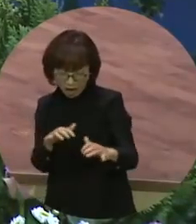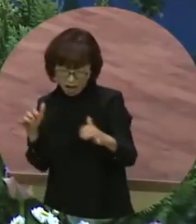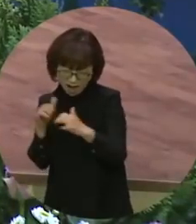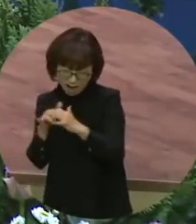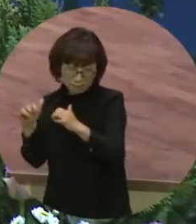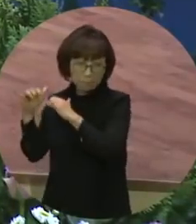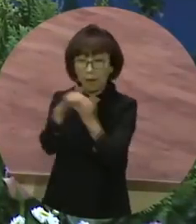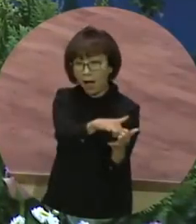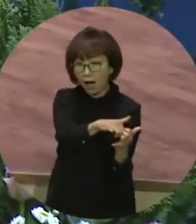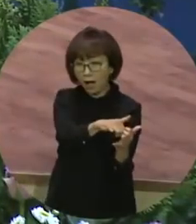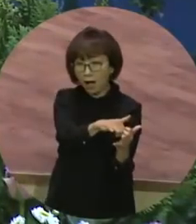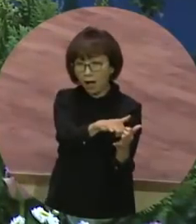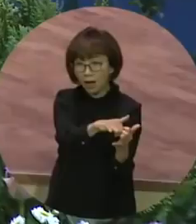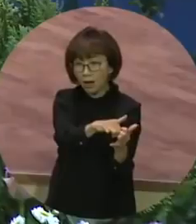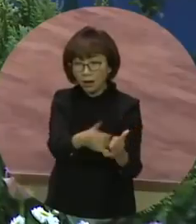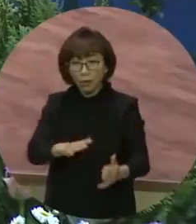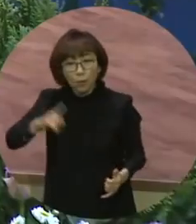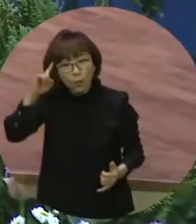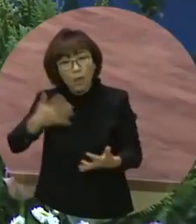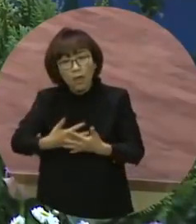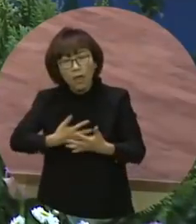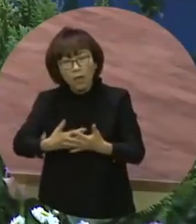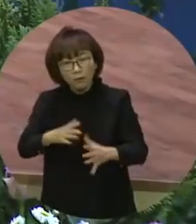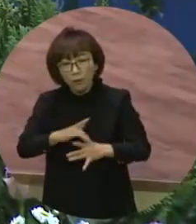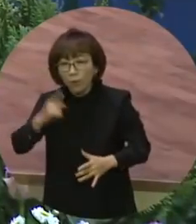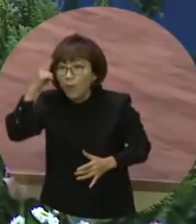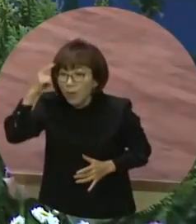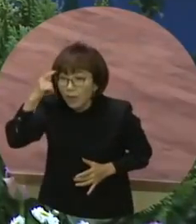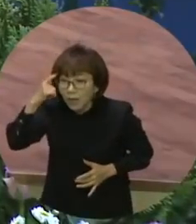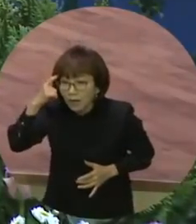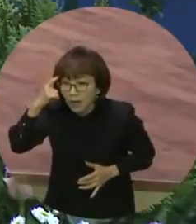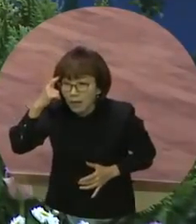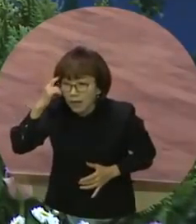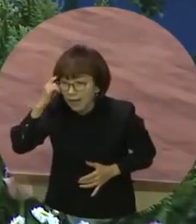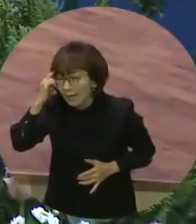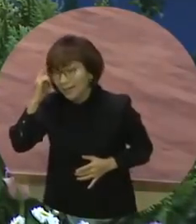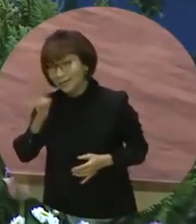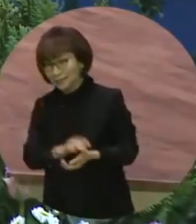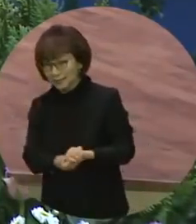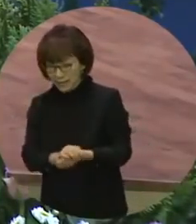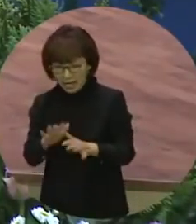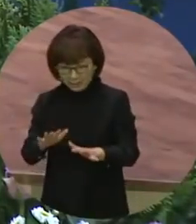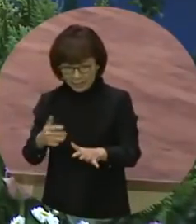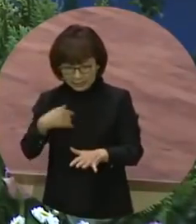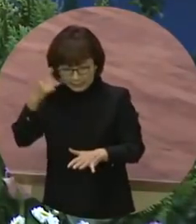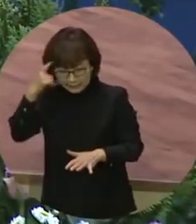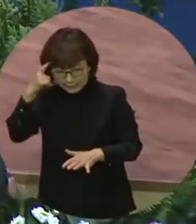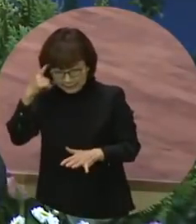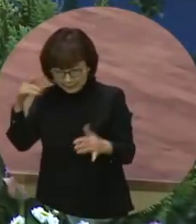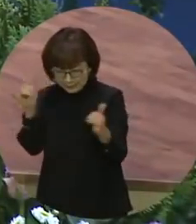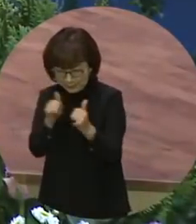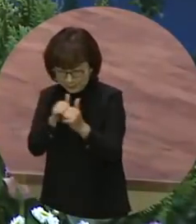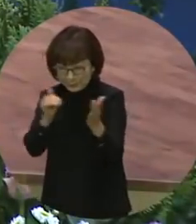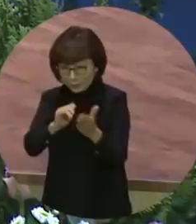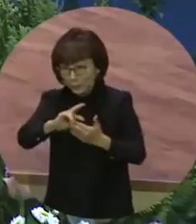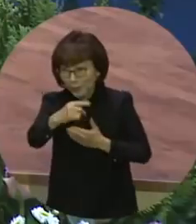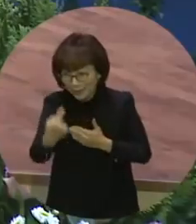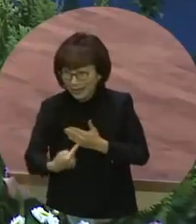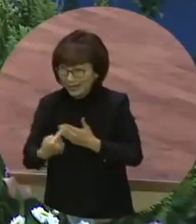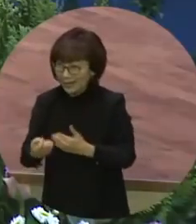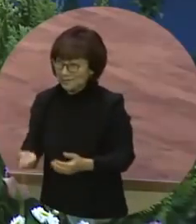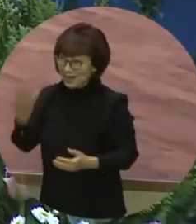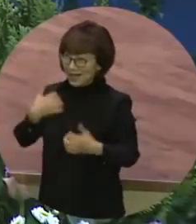합니까? 거들라고 오멜 연합군이 전력을 정비해가지고 기습